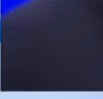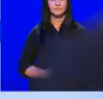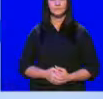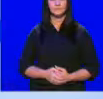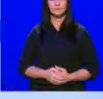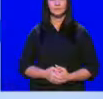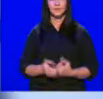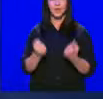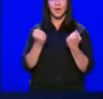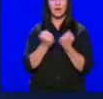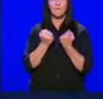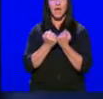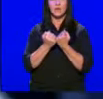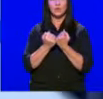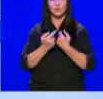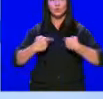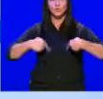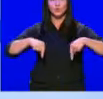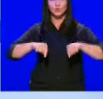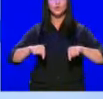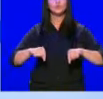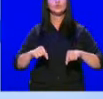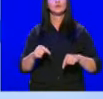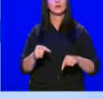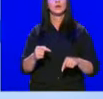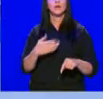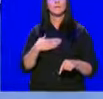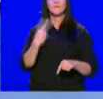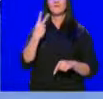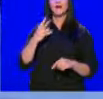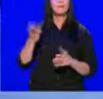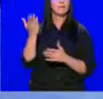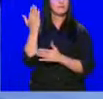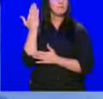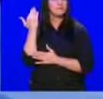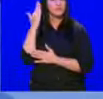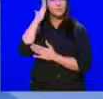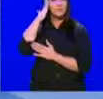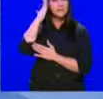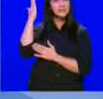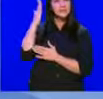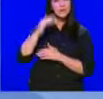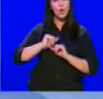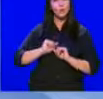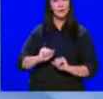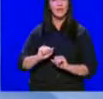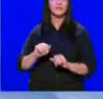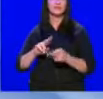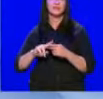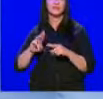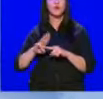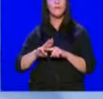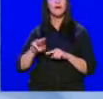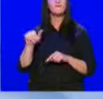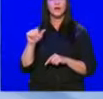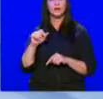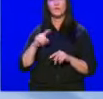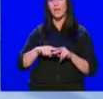Място в студиото вече вземат двама бивши министри на отбраната, Велизар Шаламанов и Ангел Найденов. Здравейте, господа! Здравейте, имаме